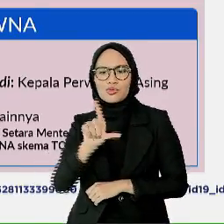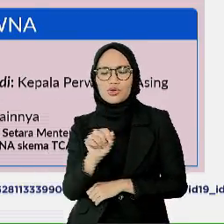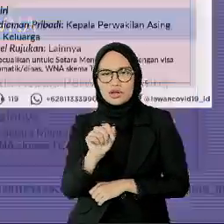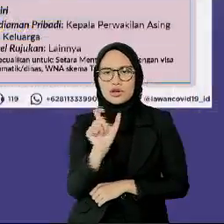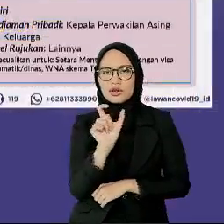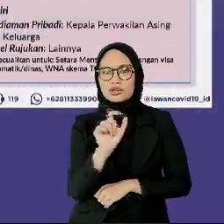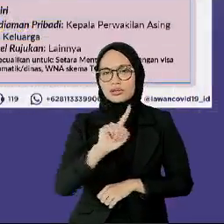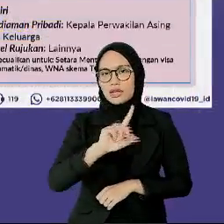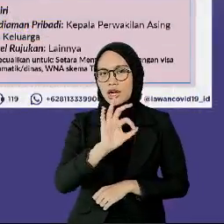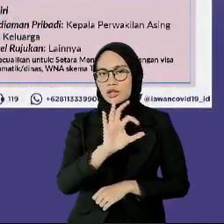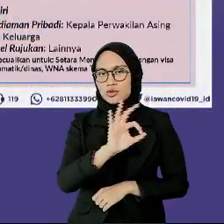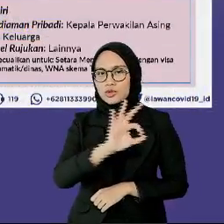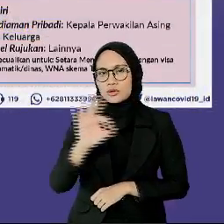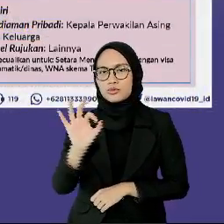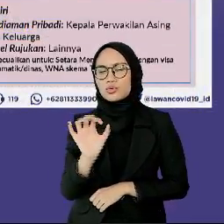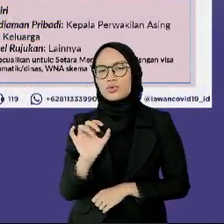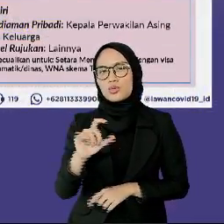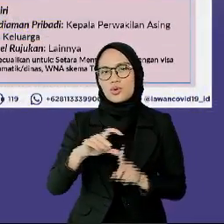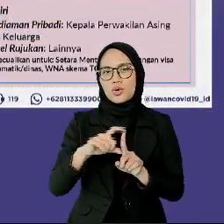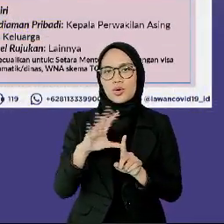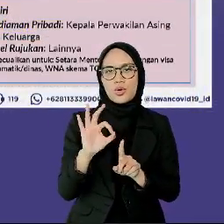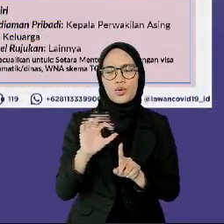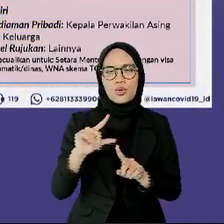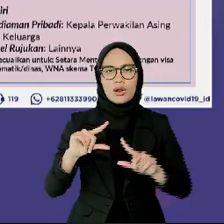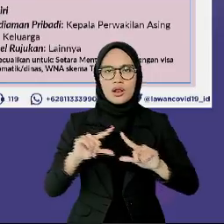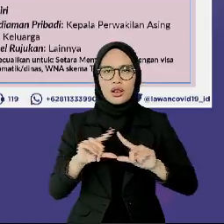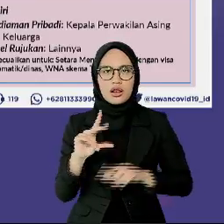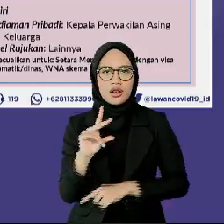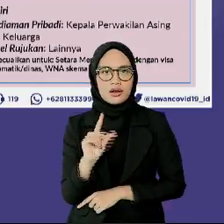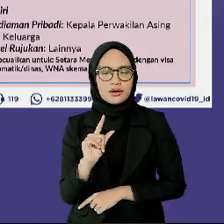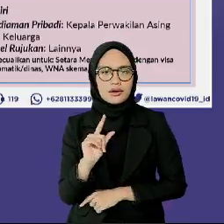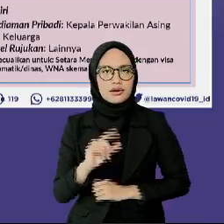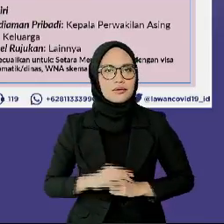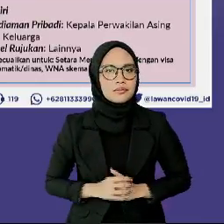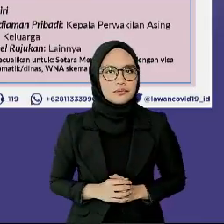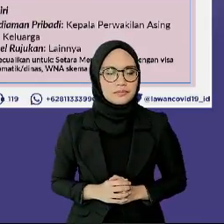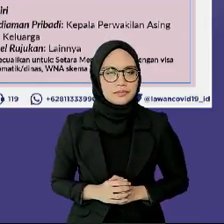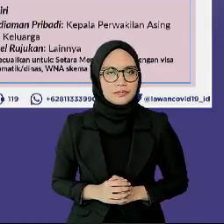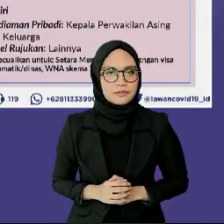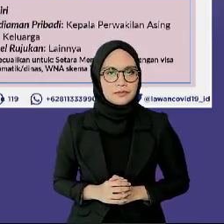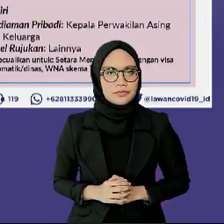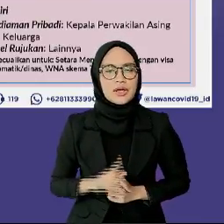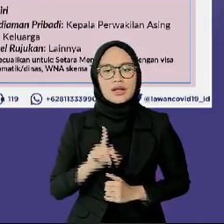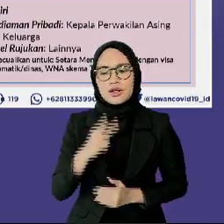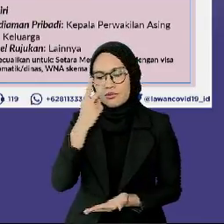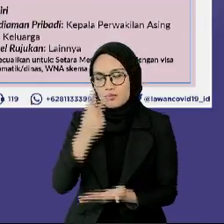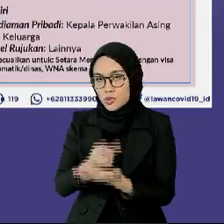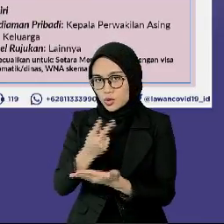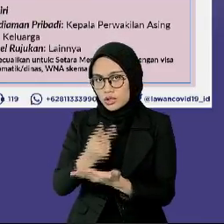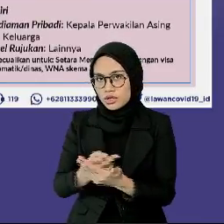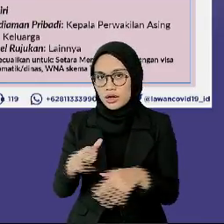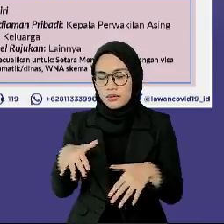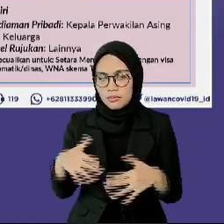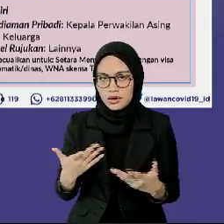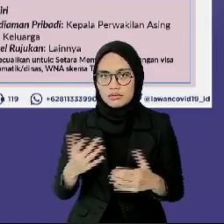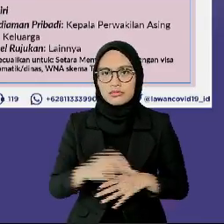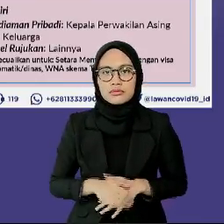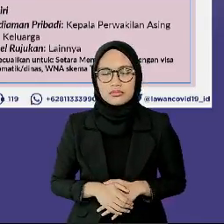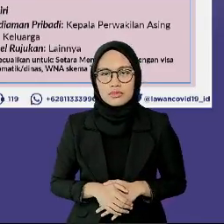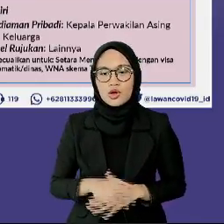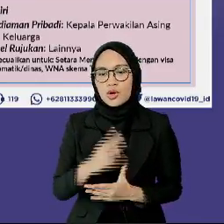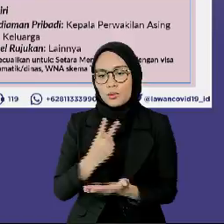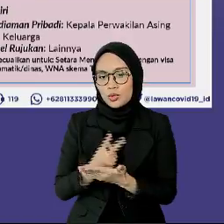$100.000 yang mencakup pembiayaan penanganan COVID-19 dan bukti konfirmasi pemesanan